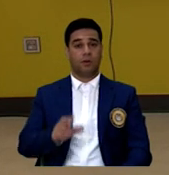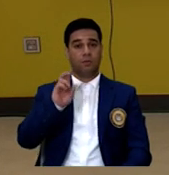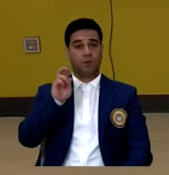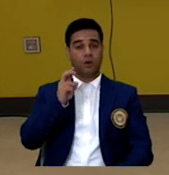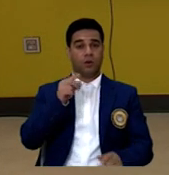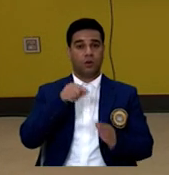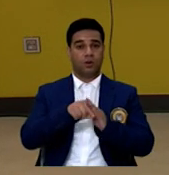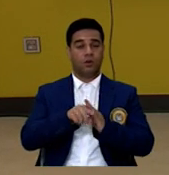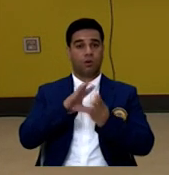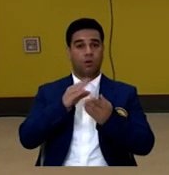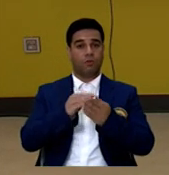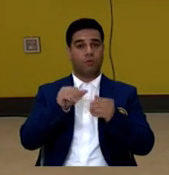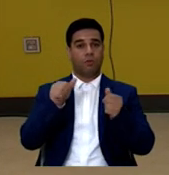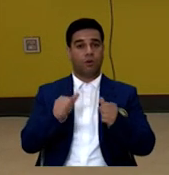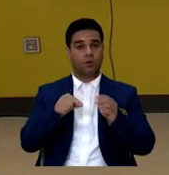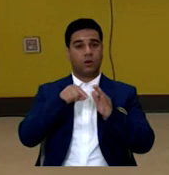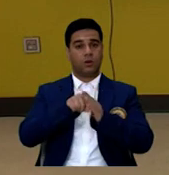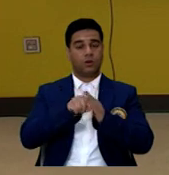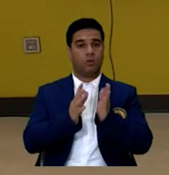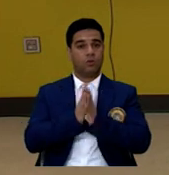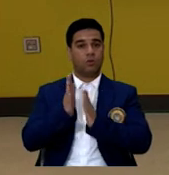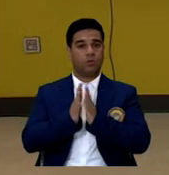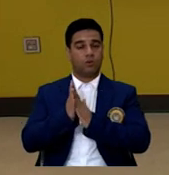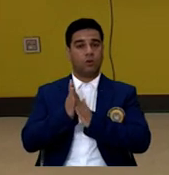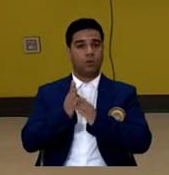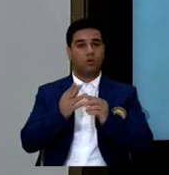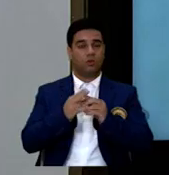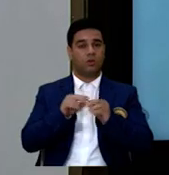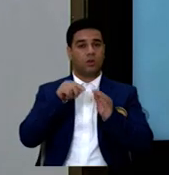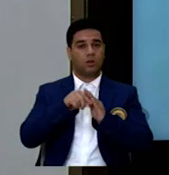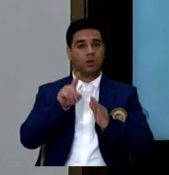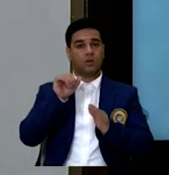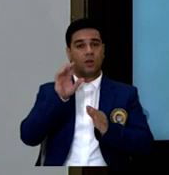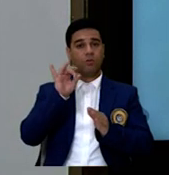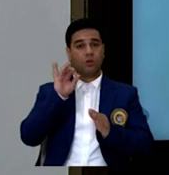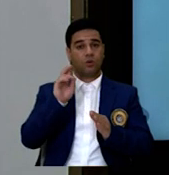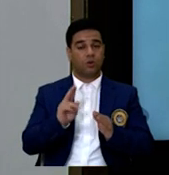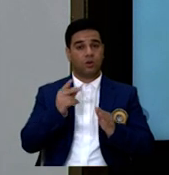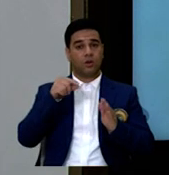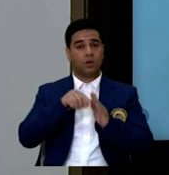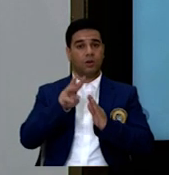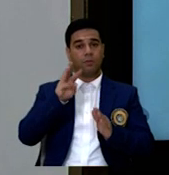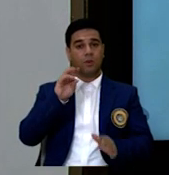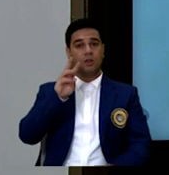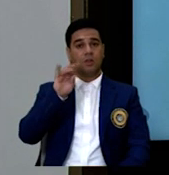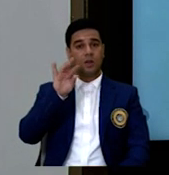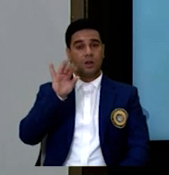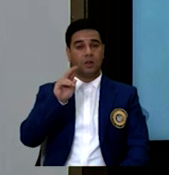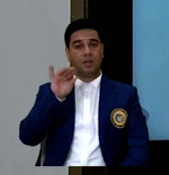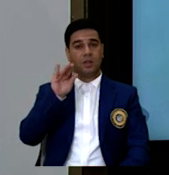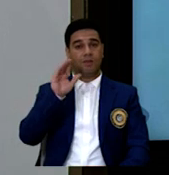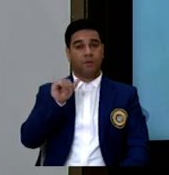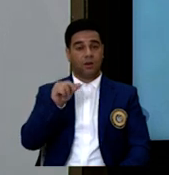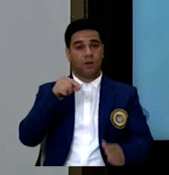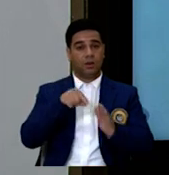Biologik faol moddalar o'simliklarda o'tkazuvchi to'qimalar, zamburug'larda esa mitsilining gifalari